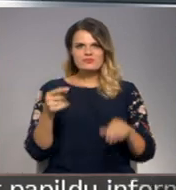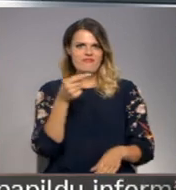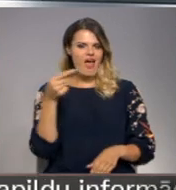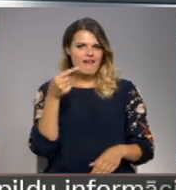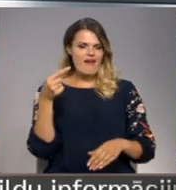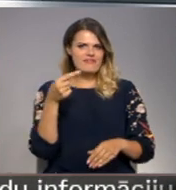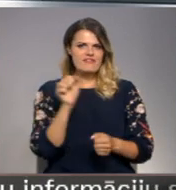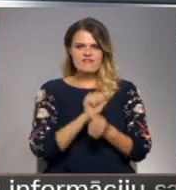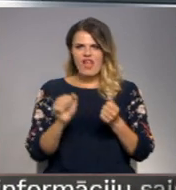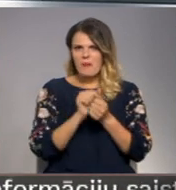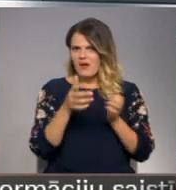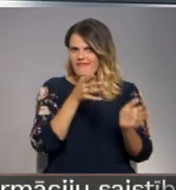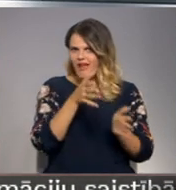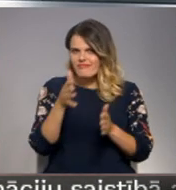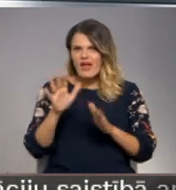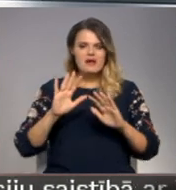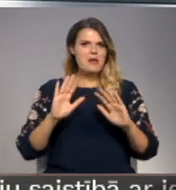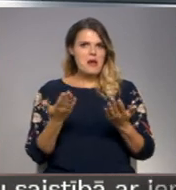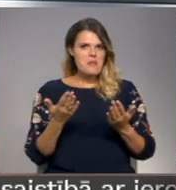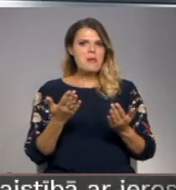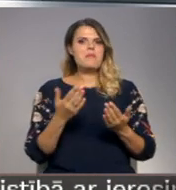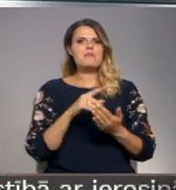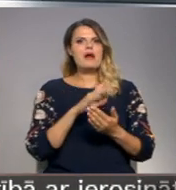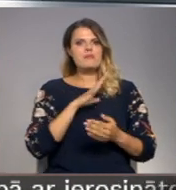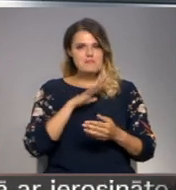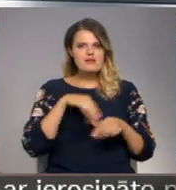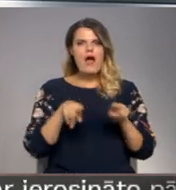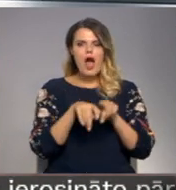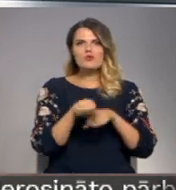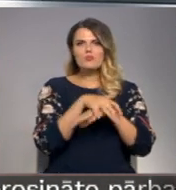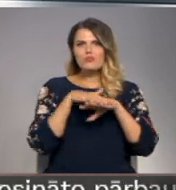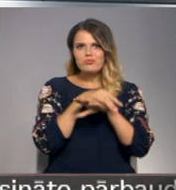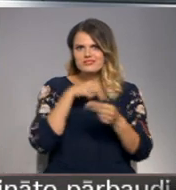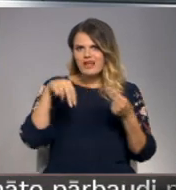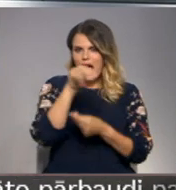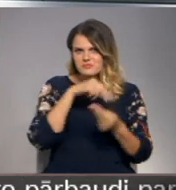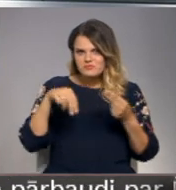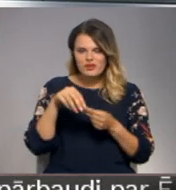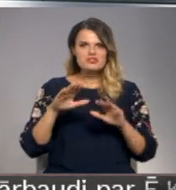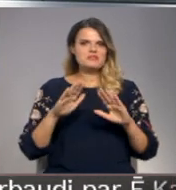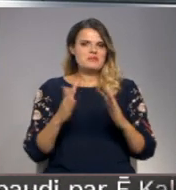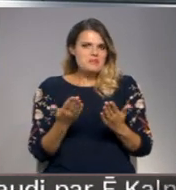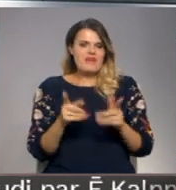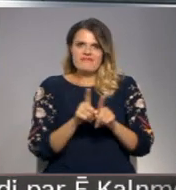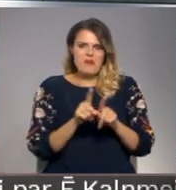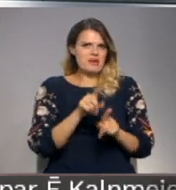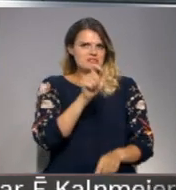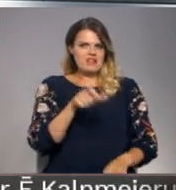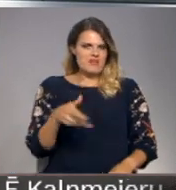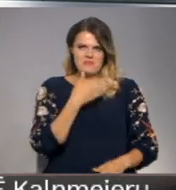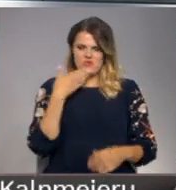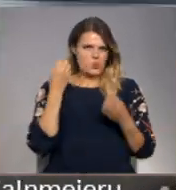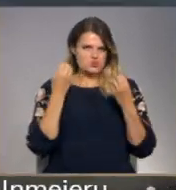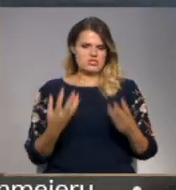vairākas sabiedriskās apspriešanas, bet uz visiem iedzīvotāju jautājumiem uzņēmuma pārstāvi nav spējuši atbildēt. Vairāk Vidzemes